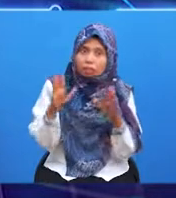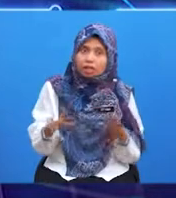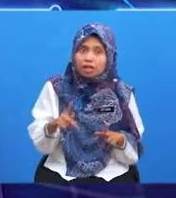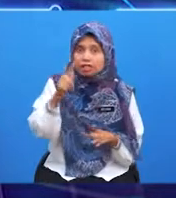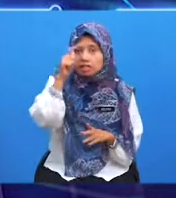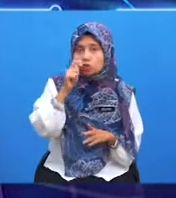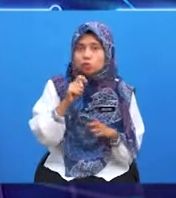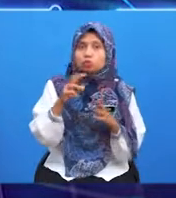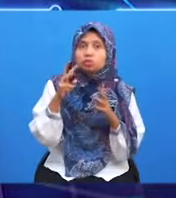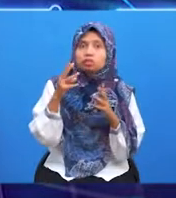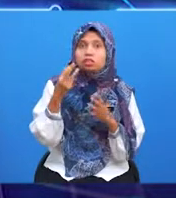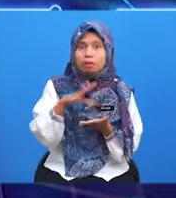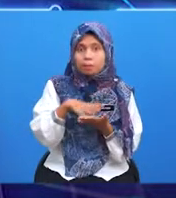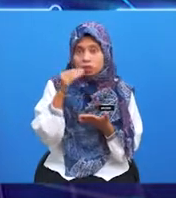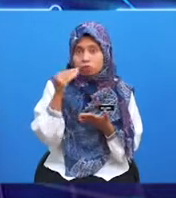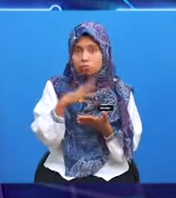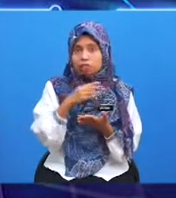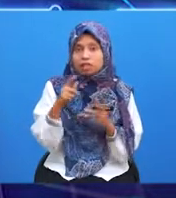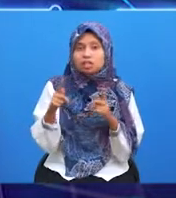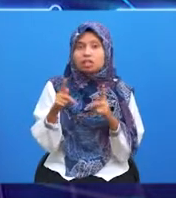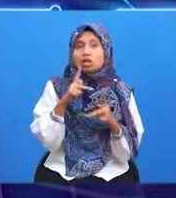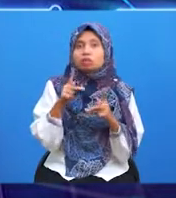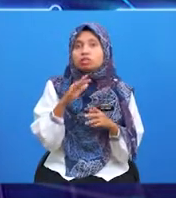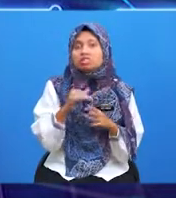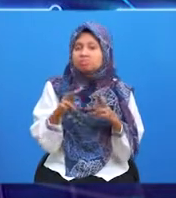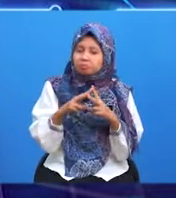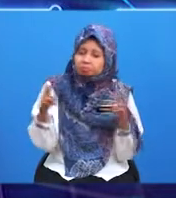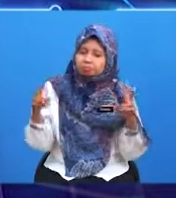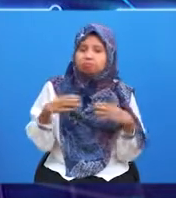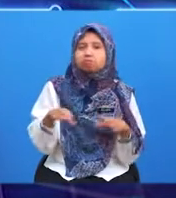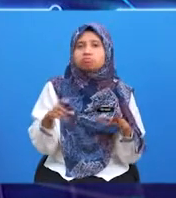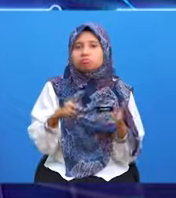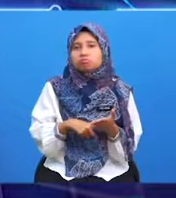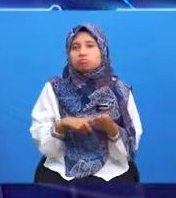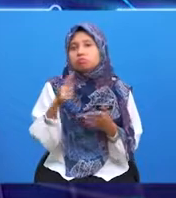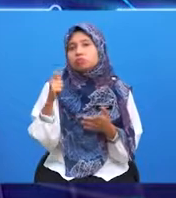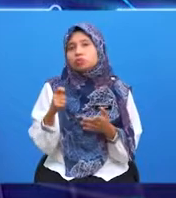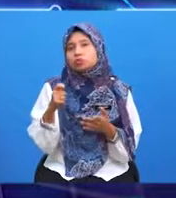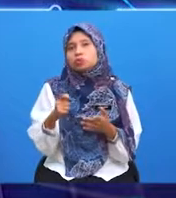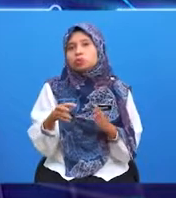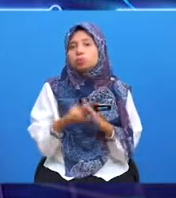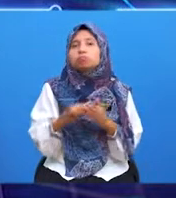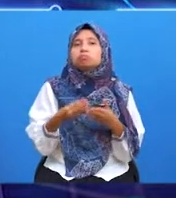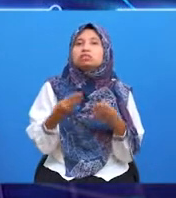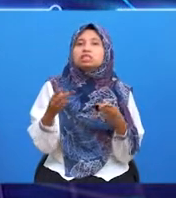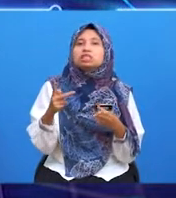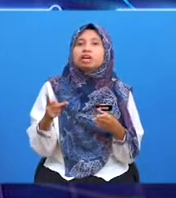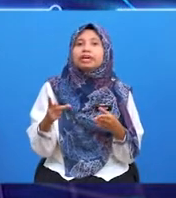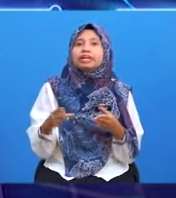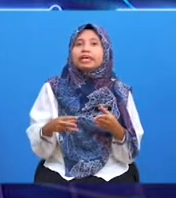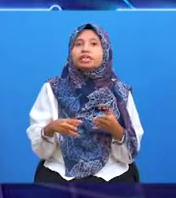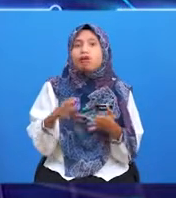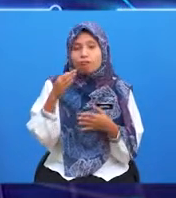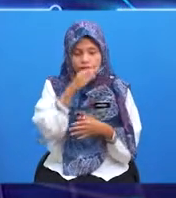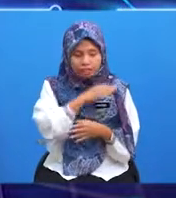teknologi maklumat dan komunikasi yang sangat cepat ini tentunya memberikan manfaat